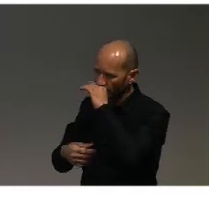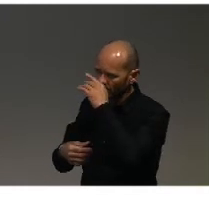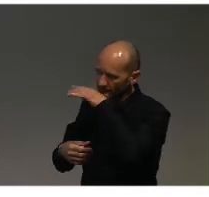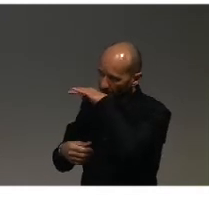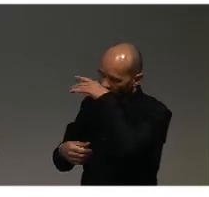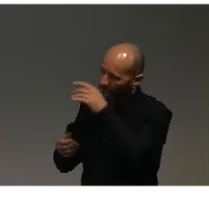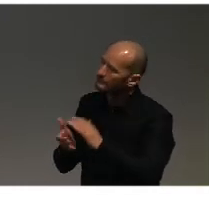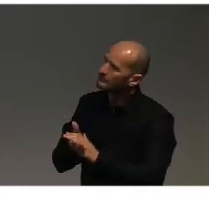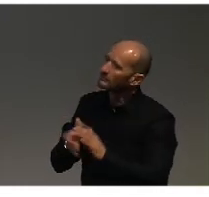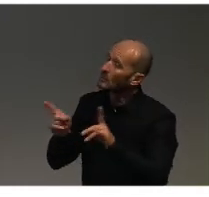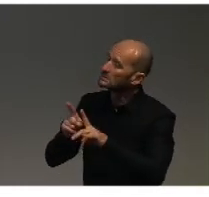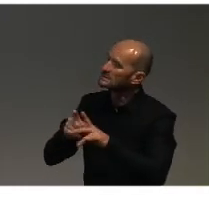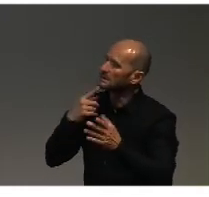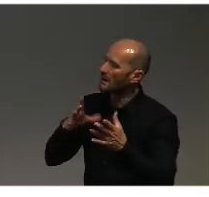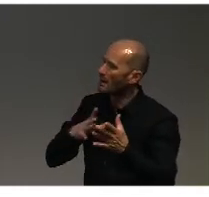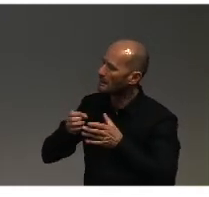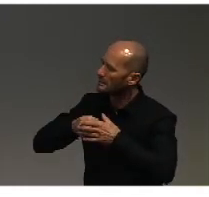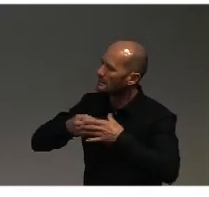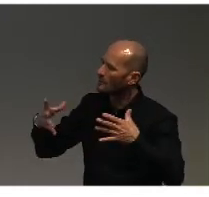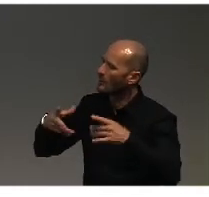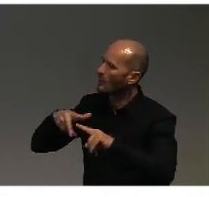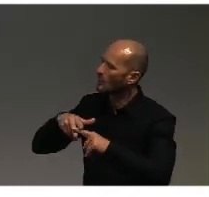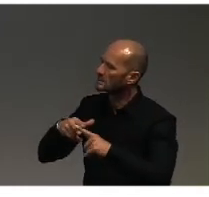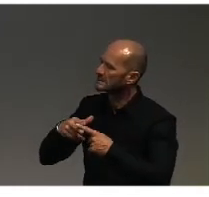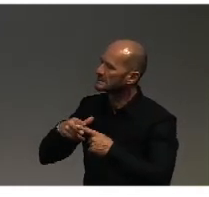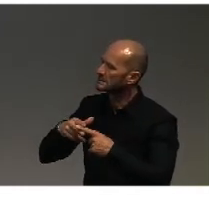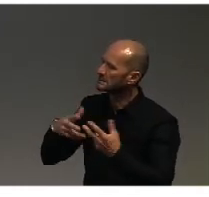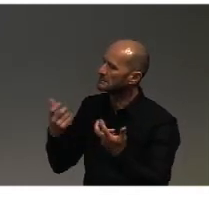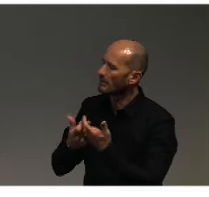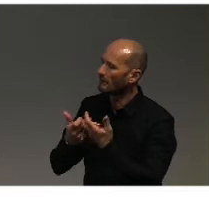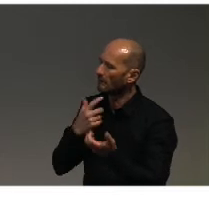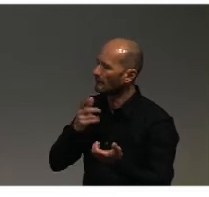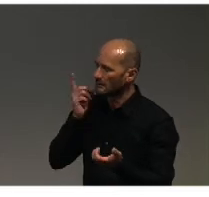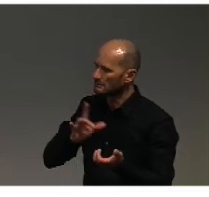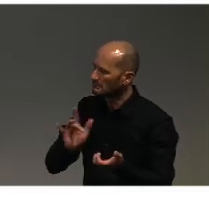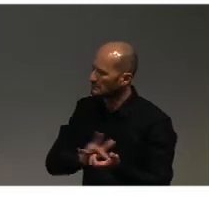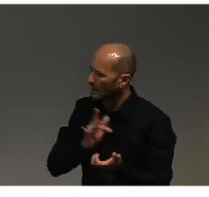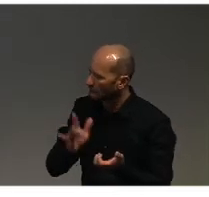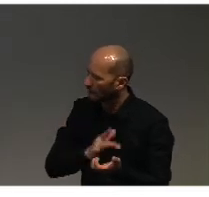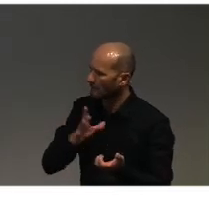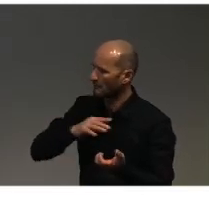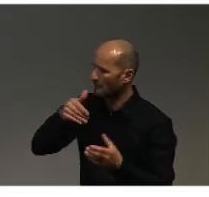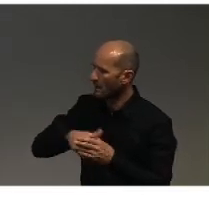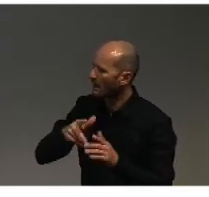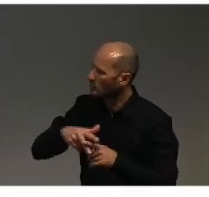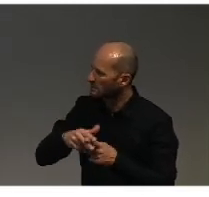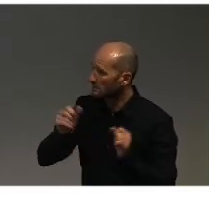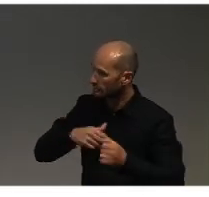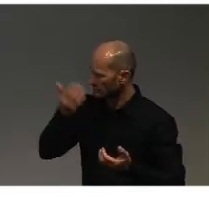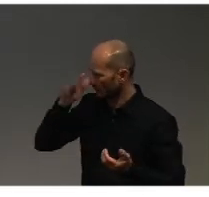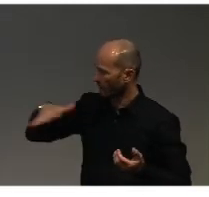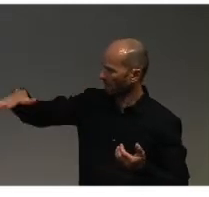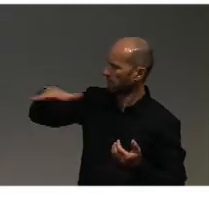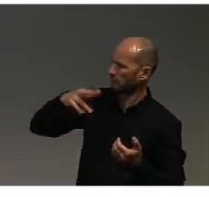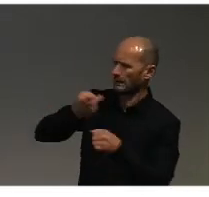développement d'outils qu'on a dans nos objets connectés, smartphones par exemple, ou